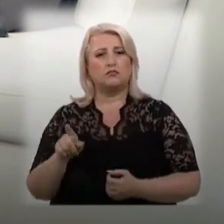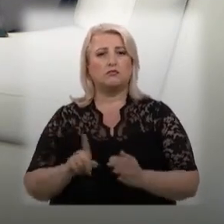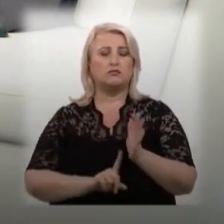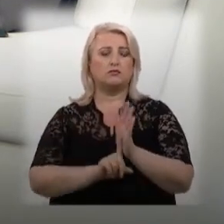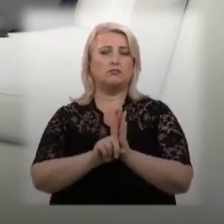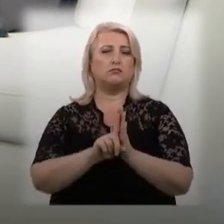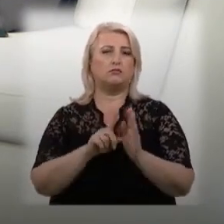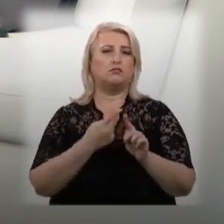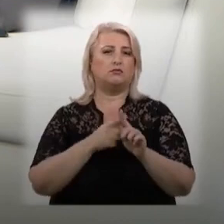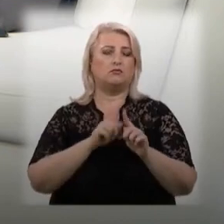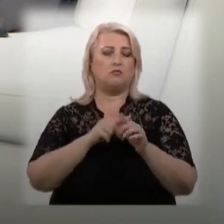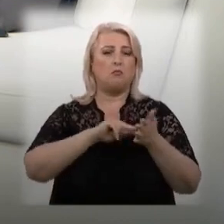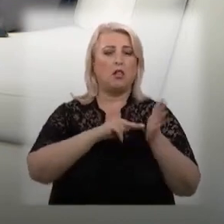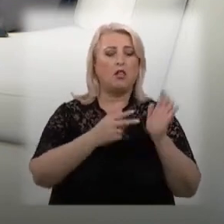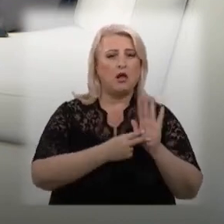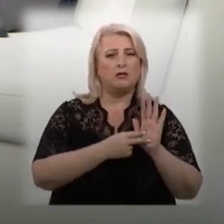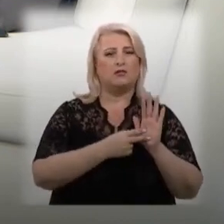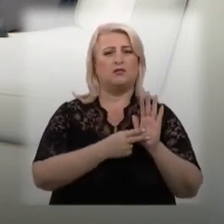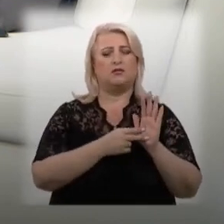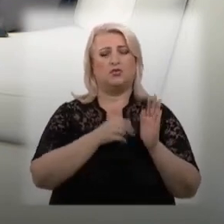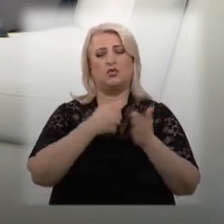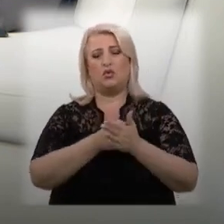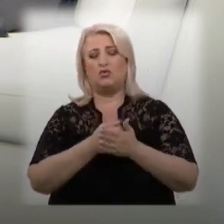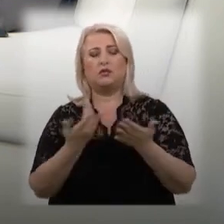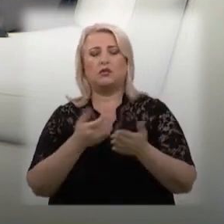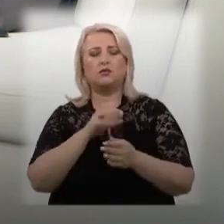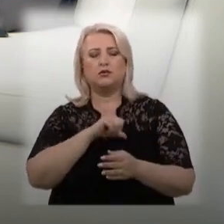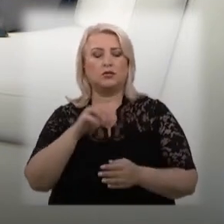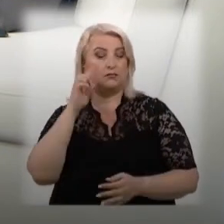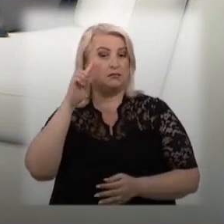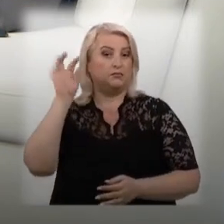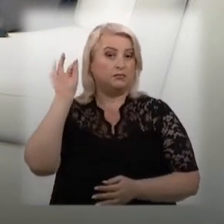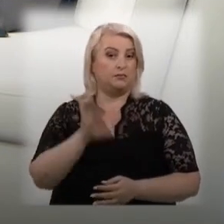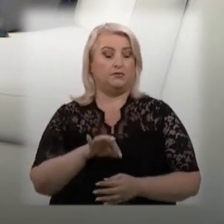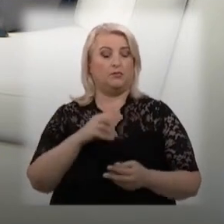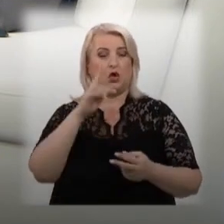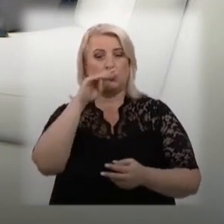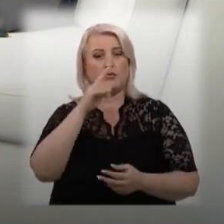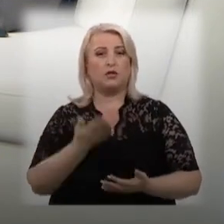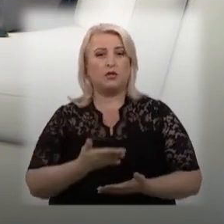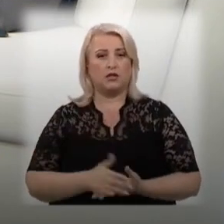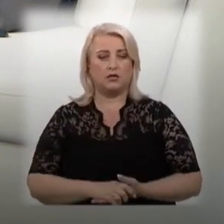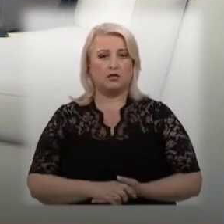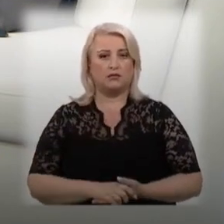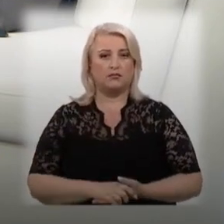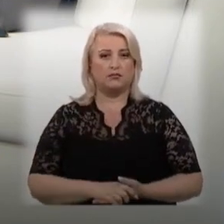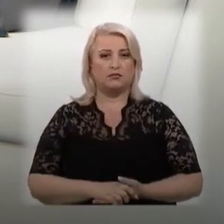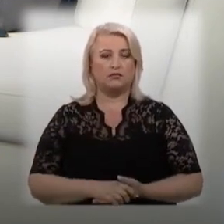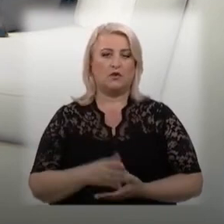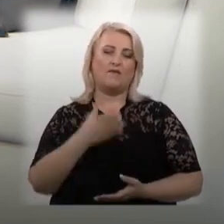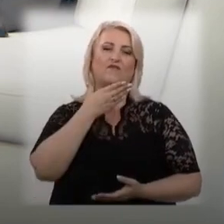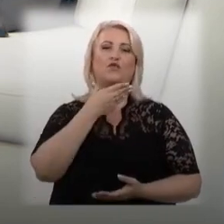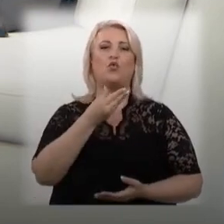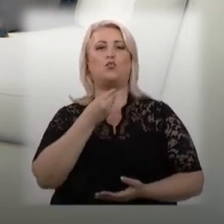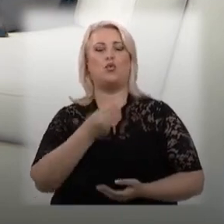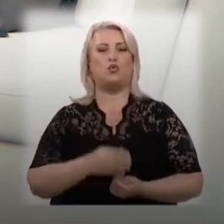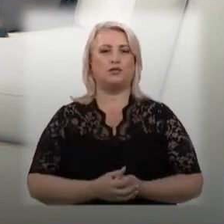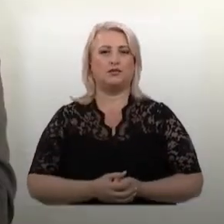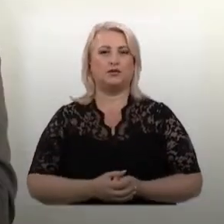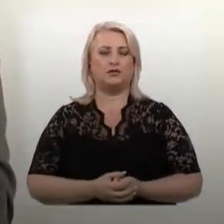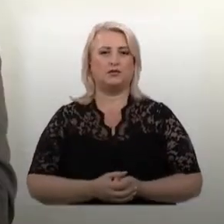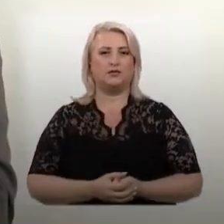premiza asta a planului de conținut care cele mai des Ce rol ai vazut tu în acest moss.sk o să fie frumos Da Alo Tocmai